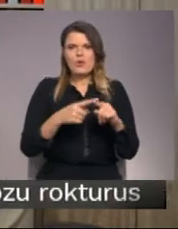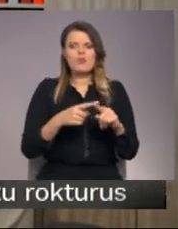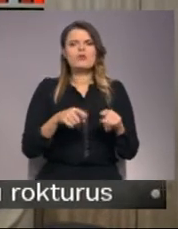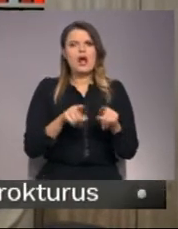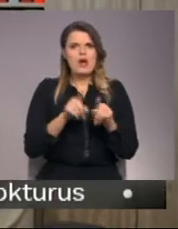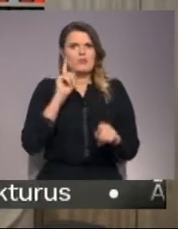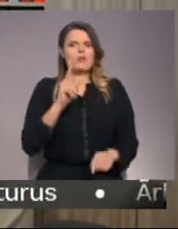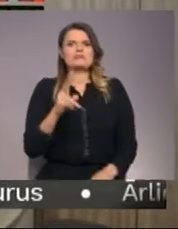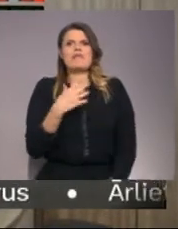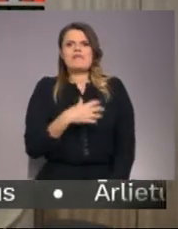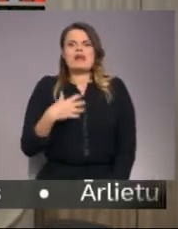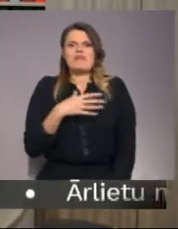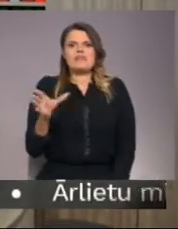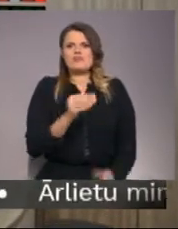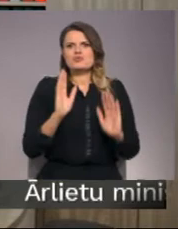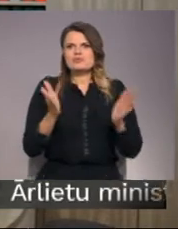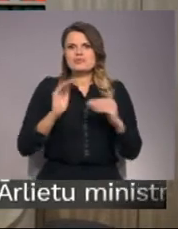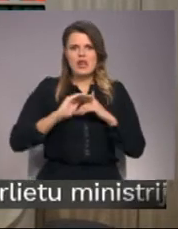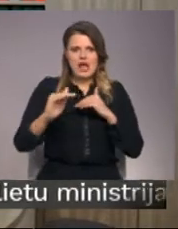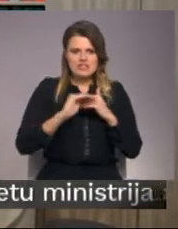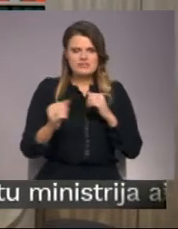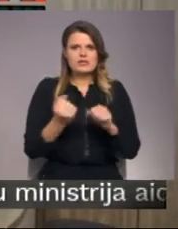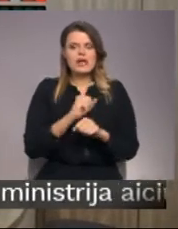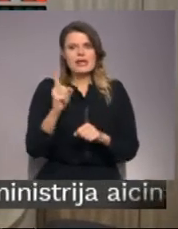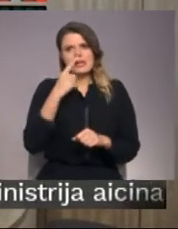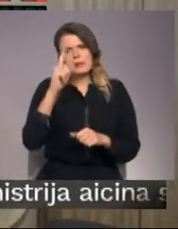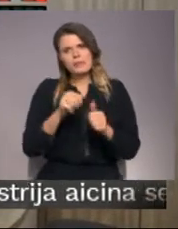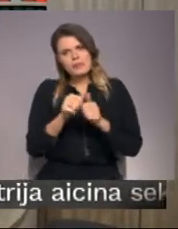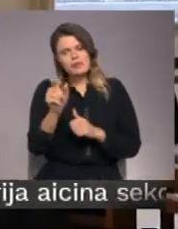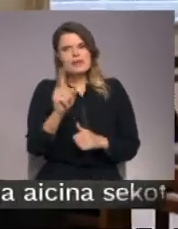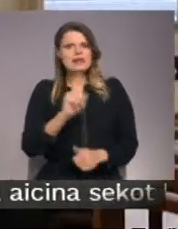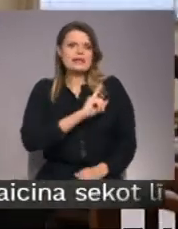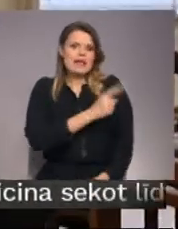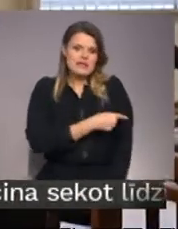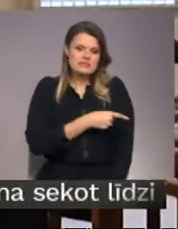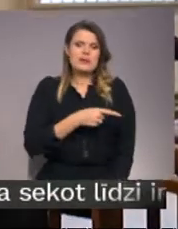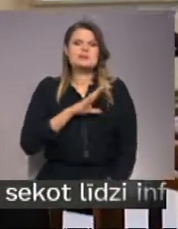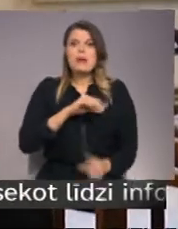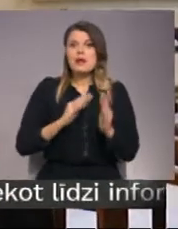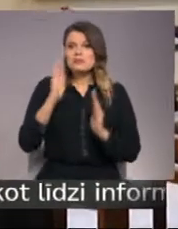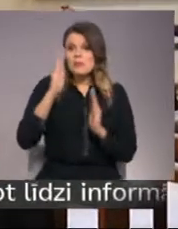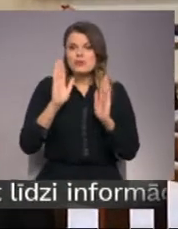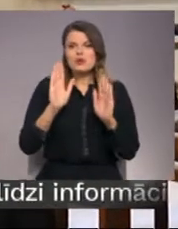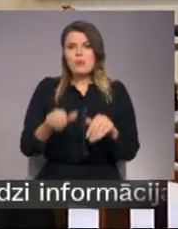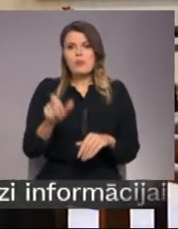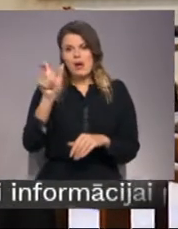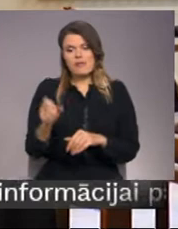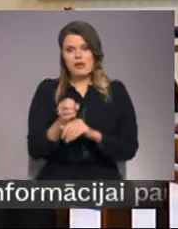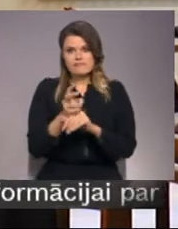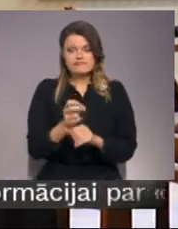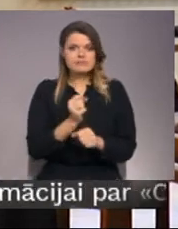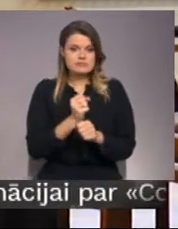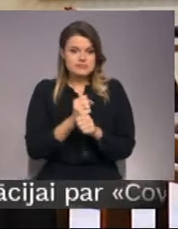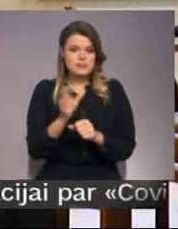aizrādiem, protams, ka vajag visus ceļus noasfaltēt un taisīt ir prioritātes un ir iespējas. Pēc balsojuma par Liepiņa kunga atbrīvošanu no